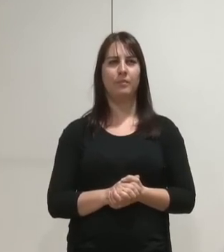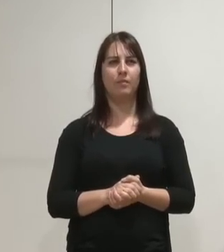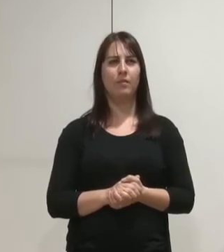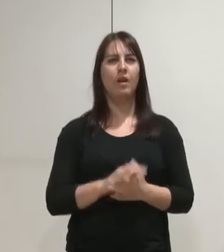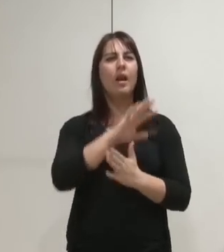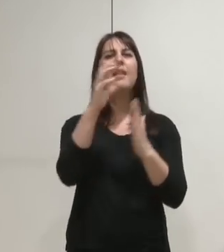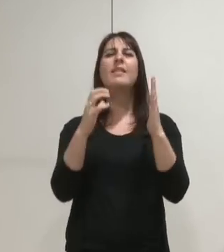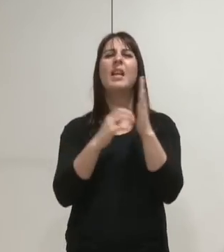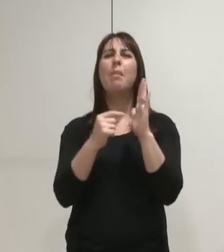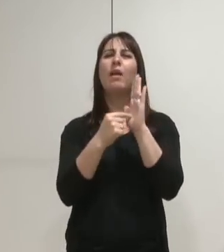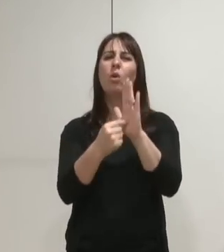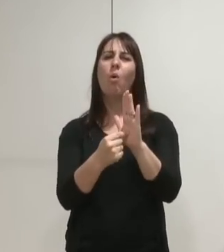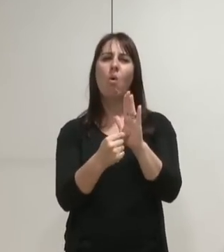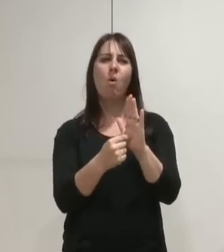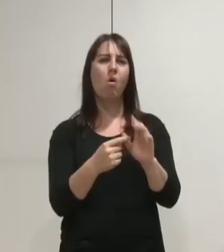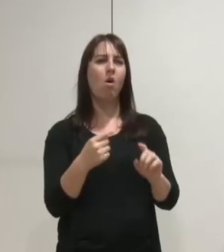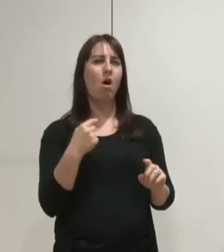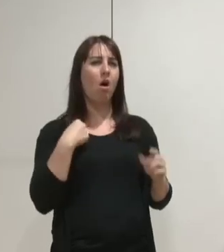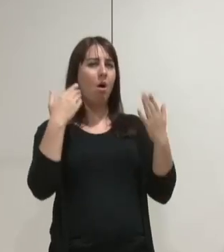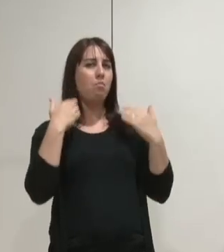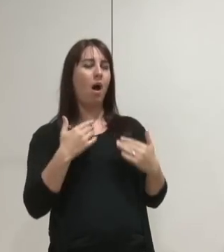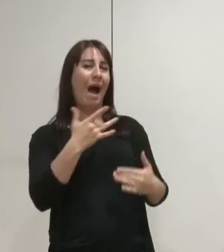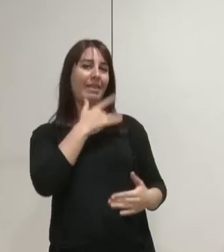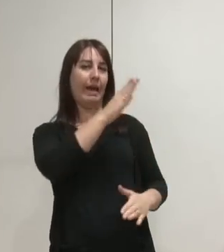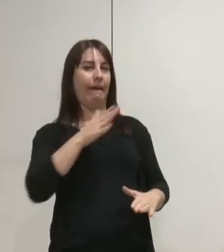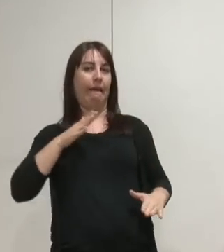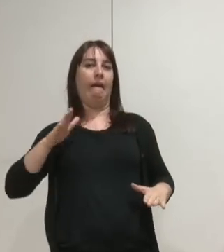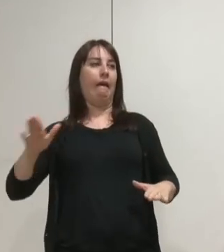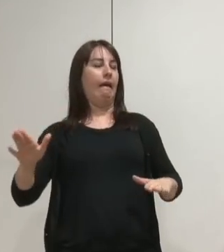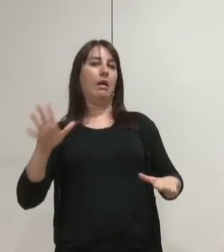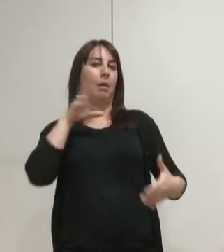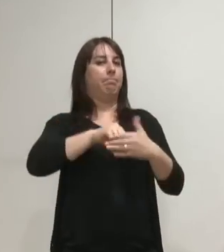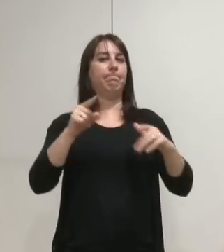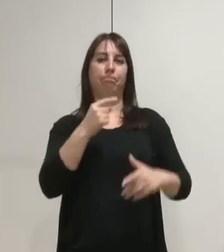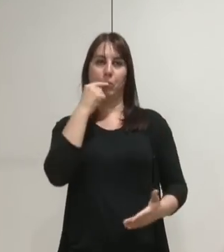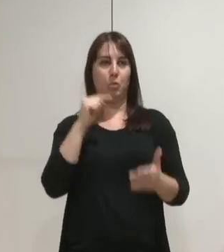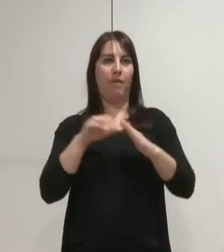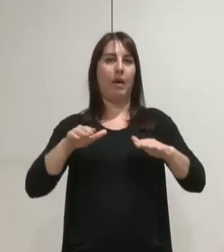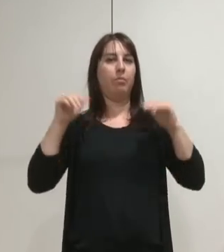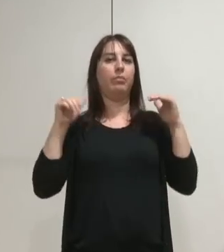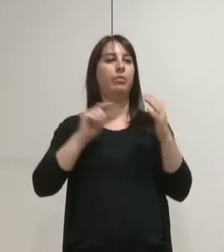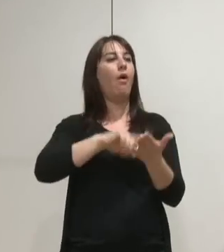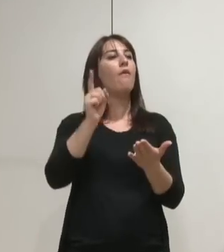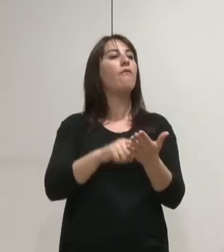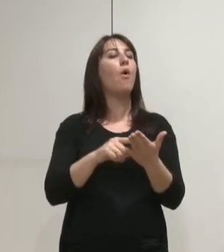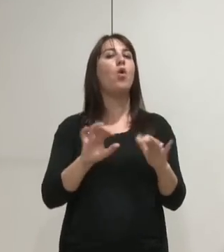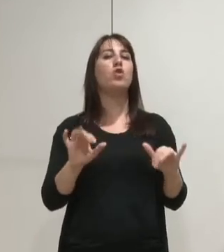oui je suis indirectement intéressé donc je ne prends pas part au vote sur le fond d'initiative